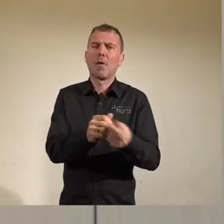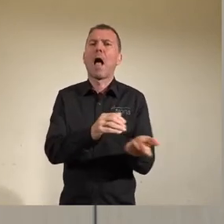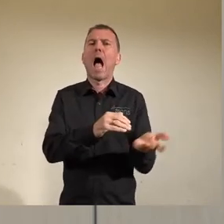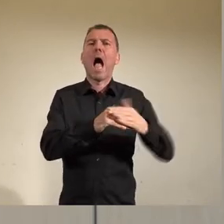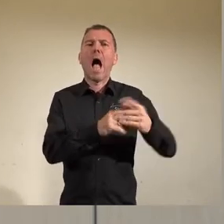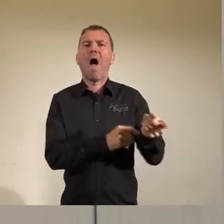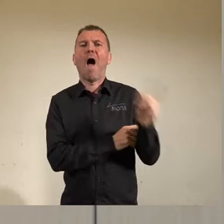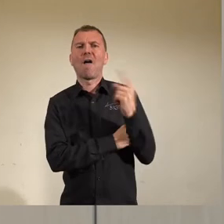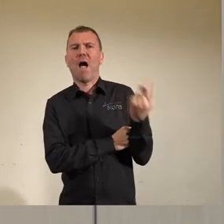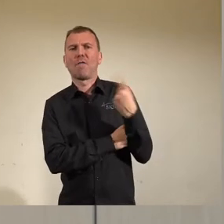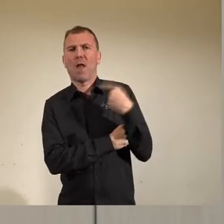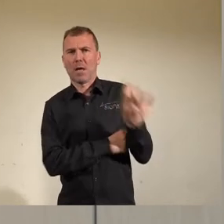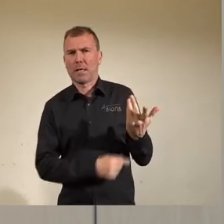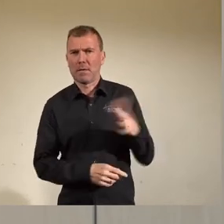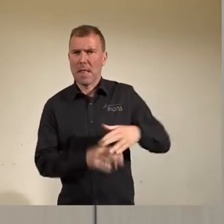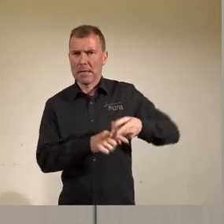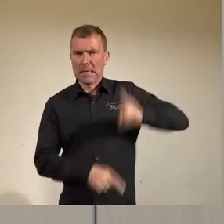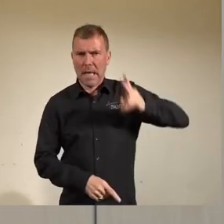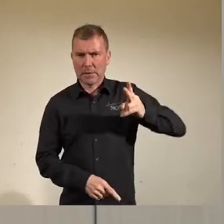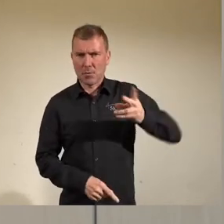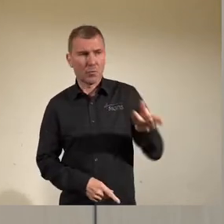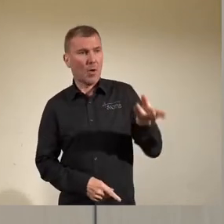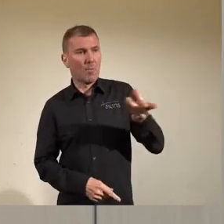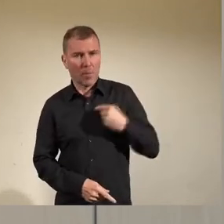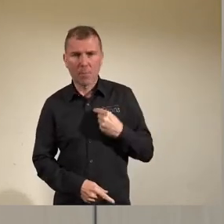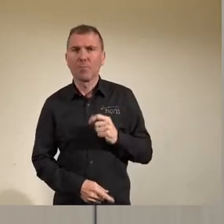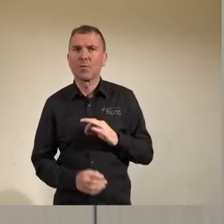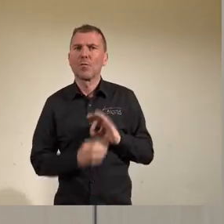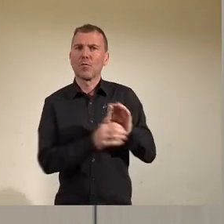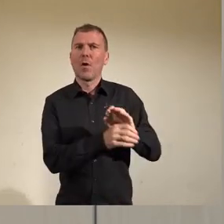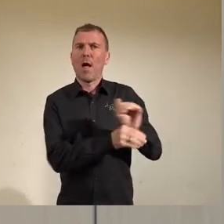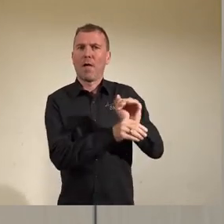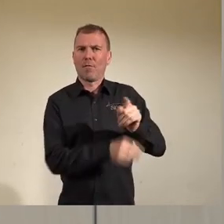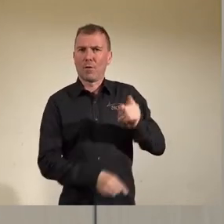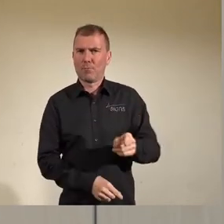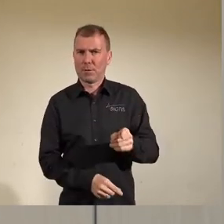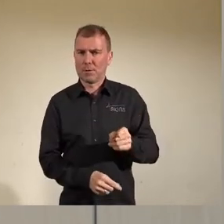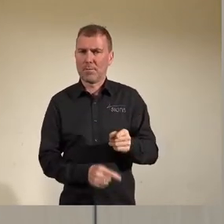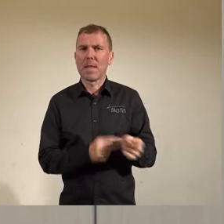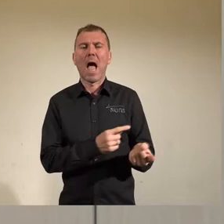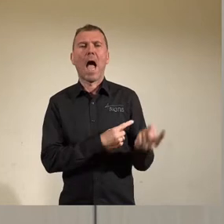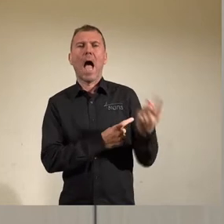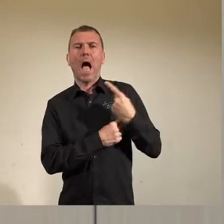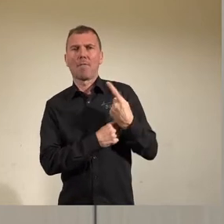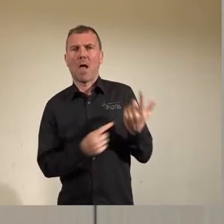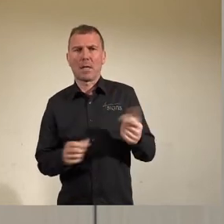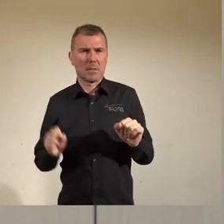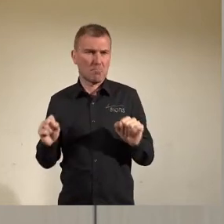Auflagen der Landesdirektion zu erfüllen haben werden. Zu diesen Auflagen könnte